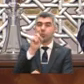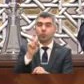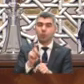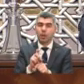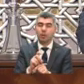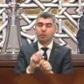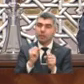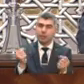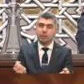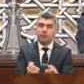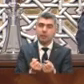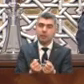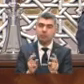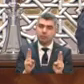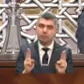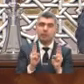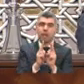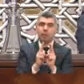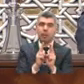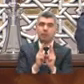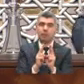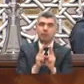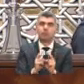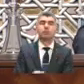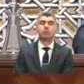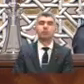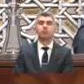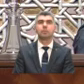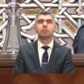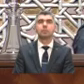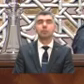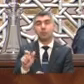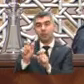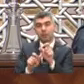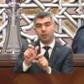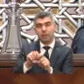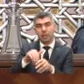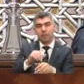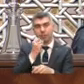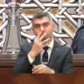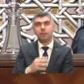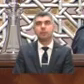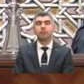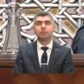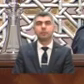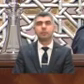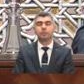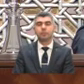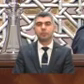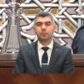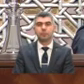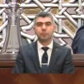تأهيل مراكز استقبال للسيدات والسادة النواب المحترمين على الفريق الاشتراكي.